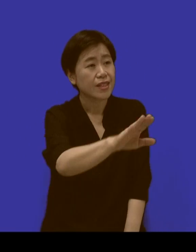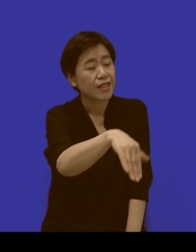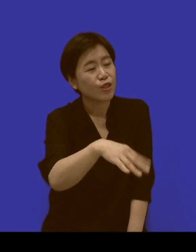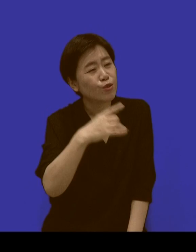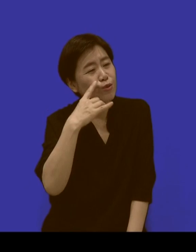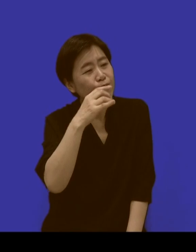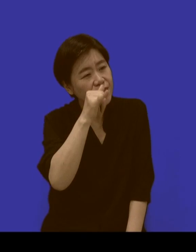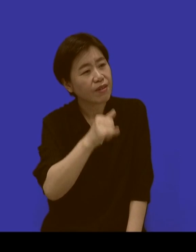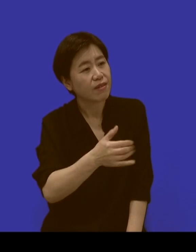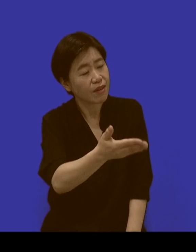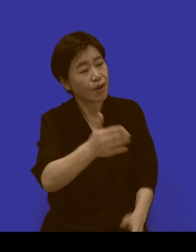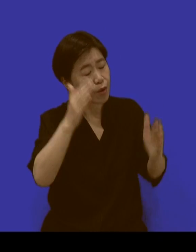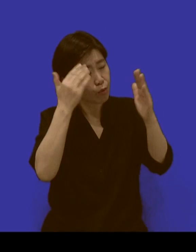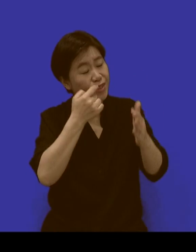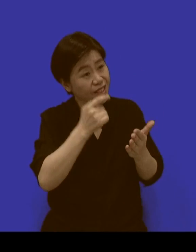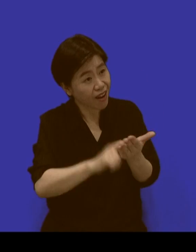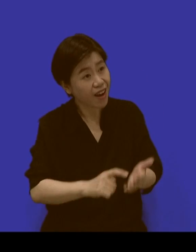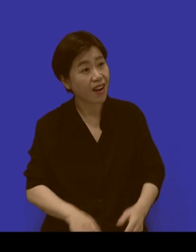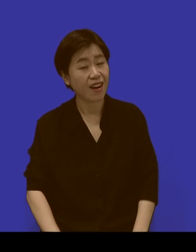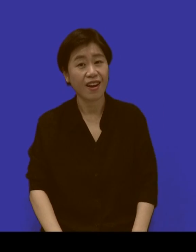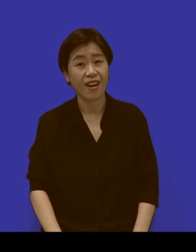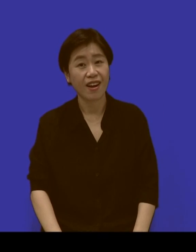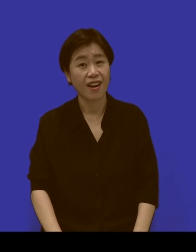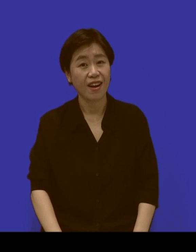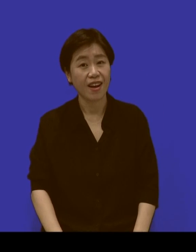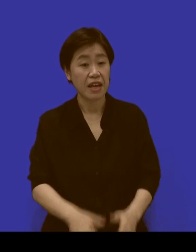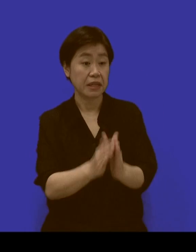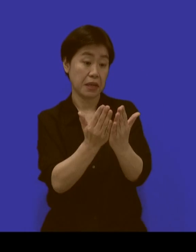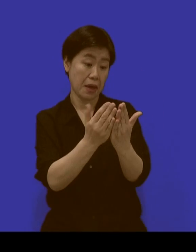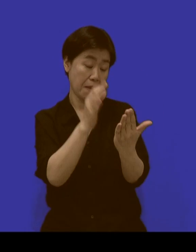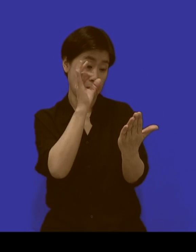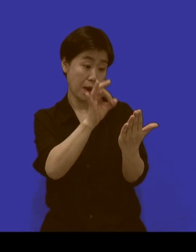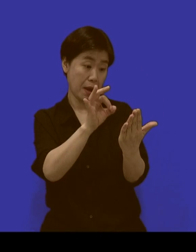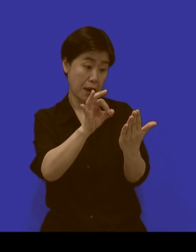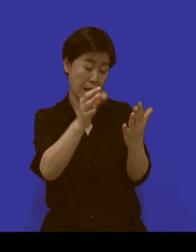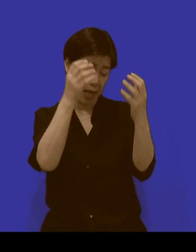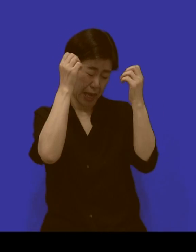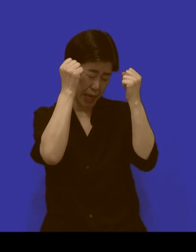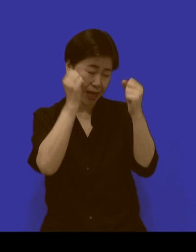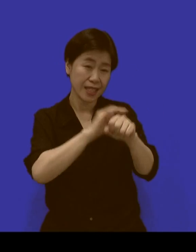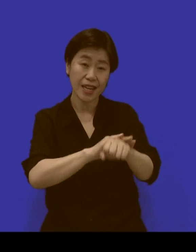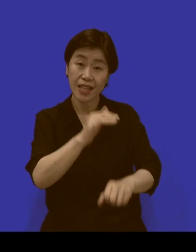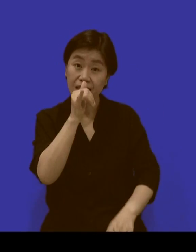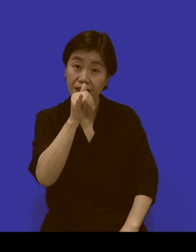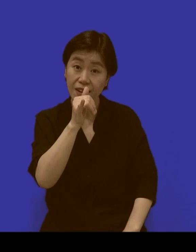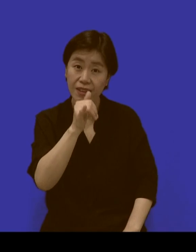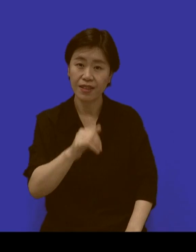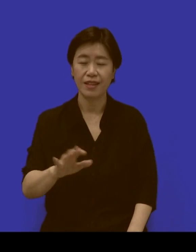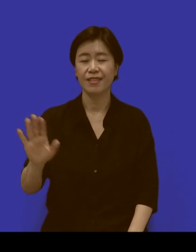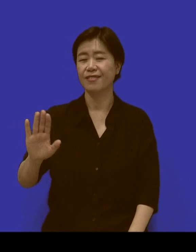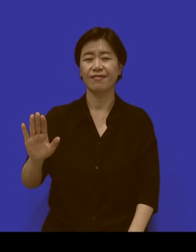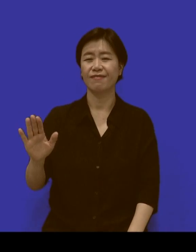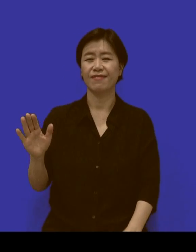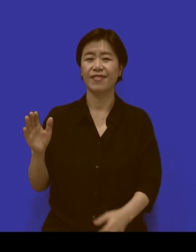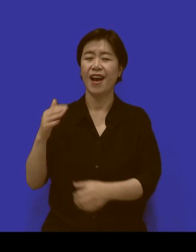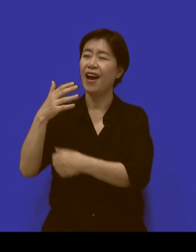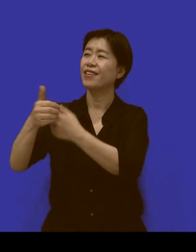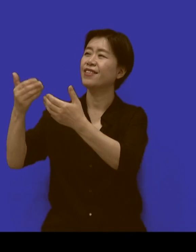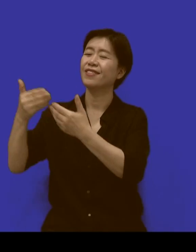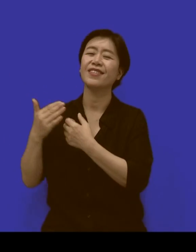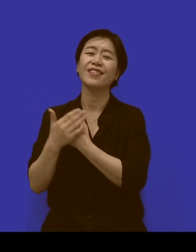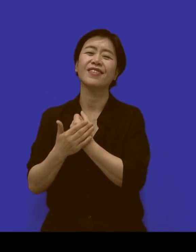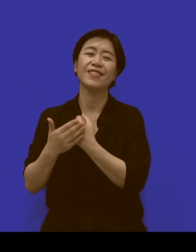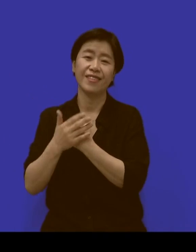그러는데 공부가 쉬워요? 다 그쵸, 외워지고 뭐. 막 답이 두루룩 보이고 막 그런 건 어떤가요? 저는 뭐 은혜라고밖에 표현.